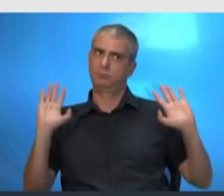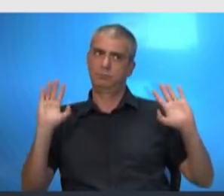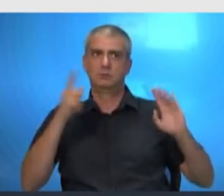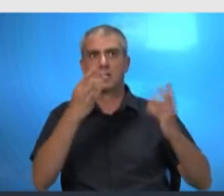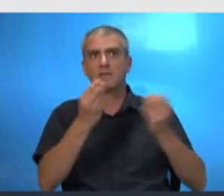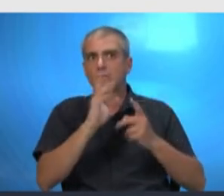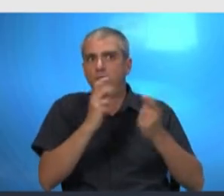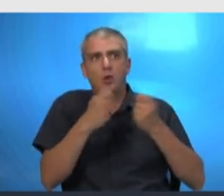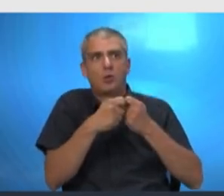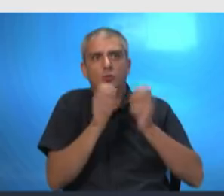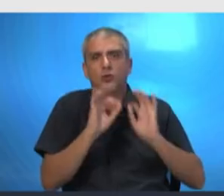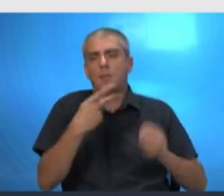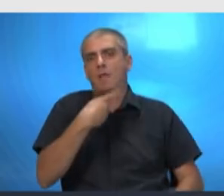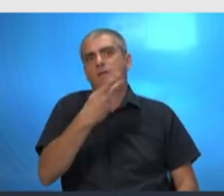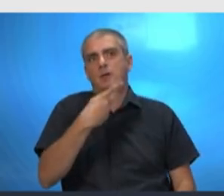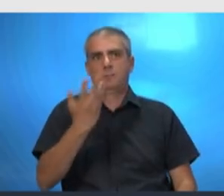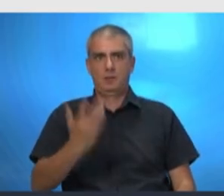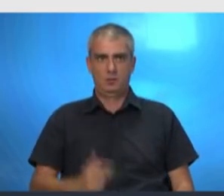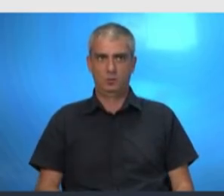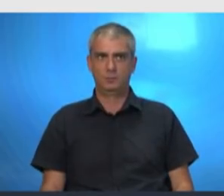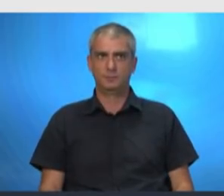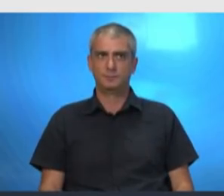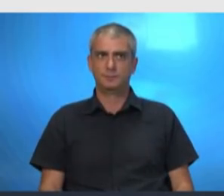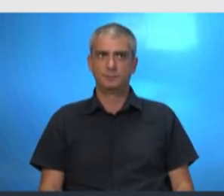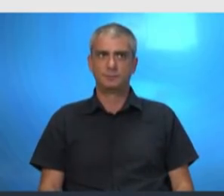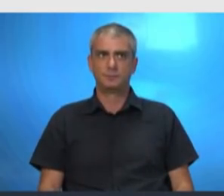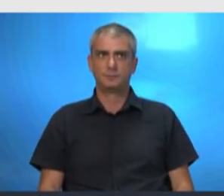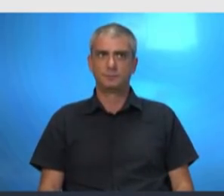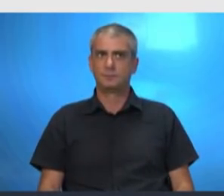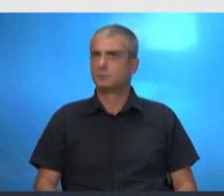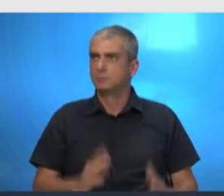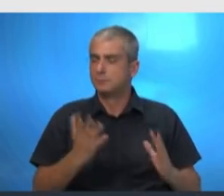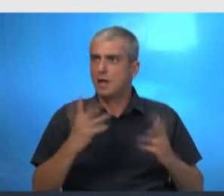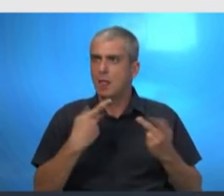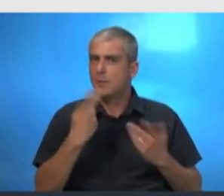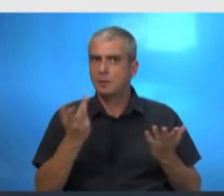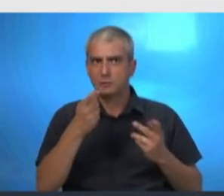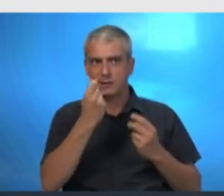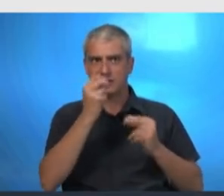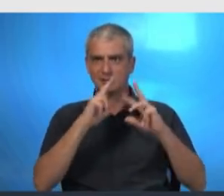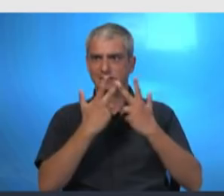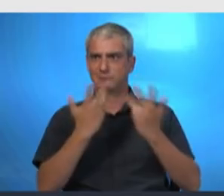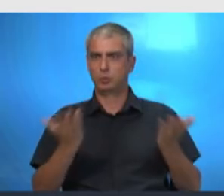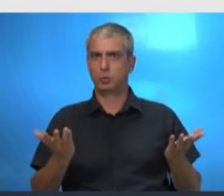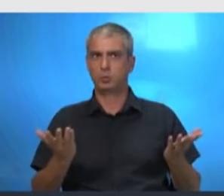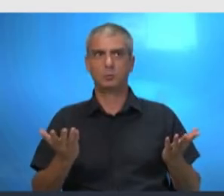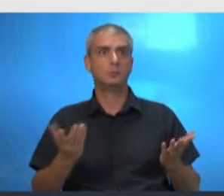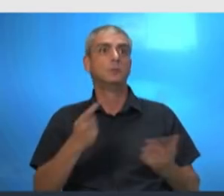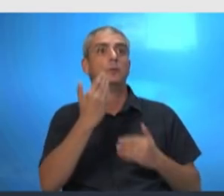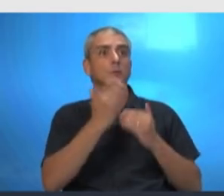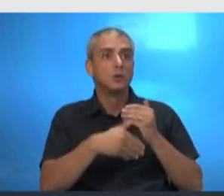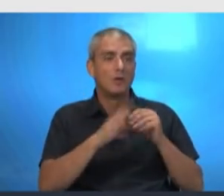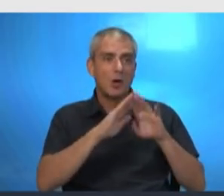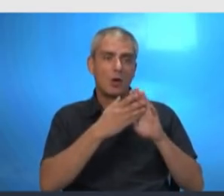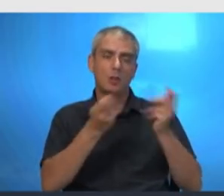שהם... דברים שלא קשורים לאף אחד בזמן בינינו. למה בינינו? אבל זה כספי ציבור בסוף. בסופו של יום